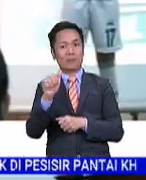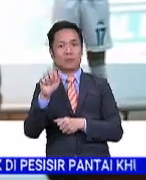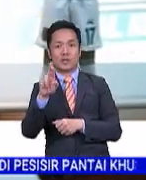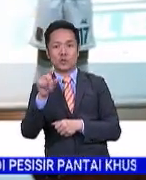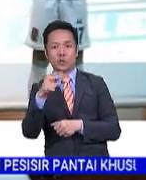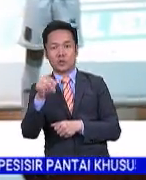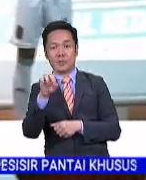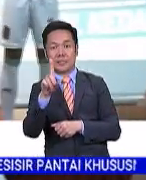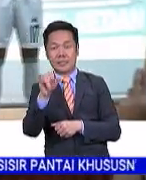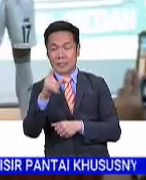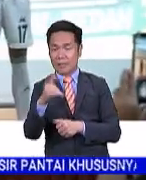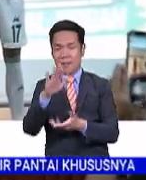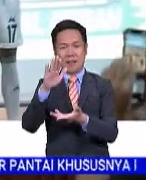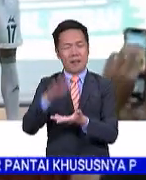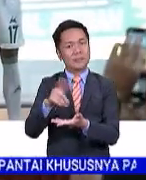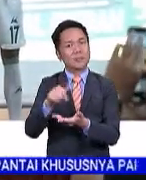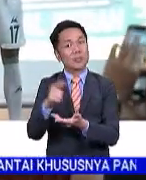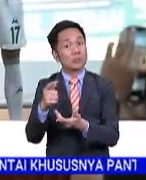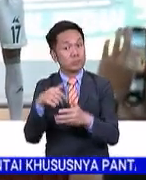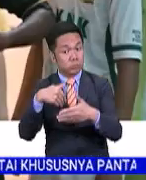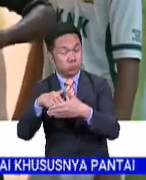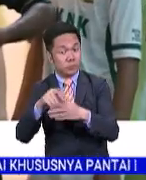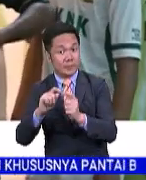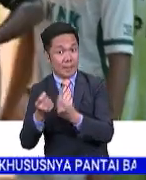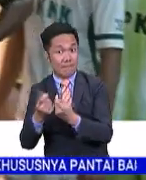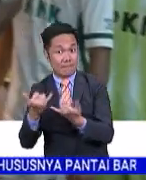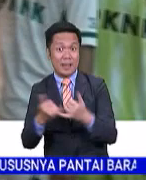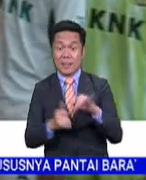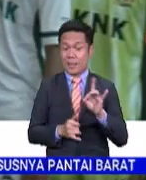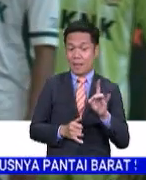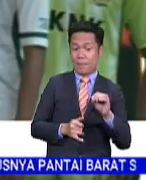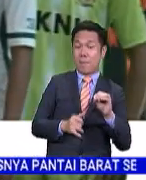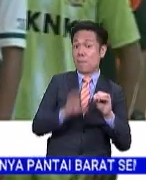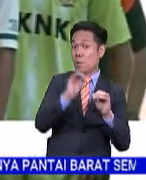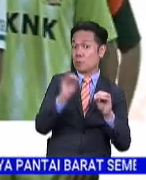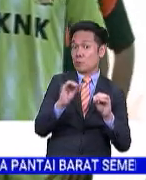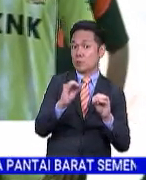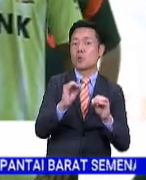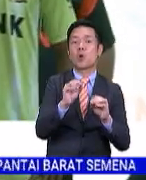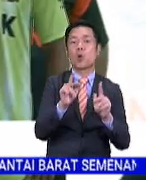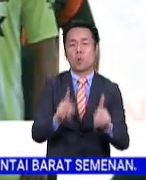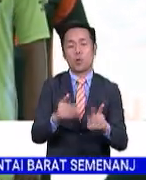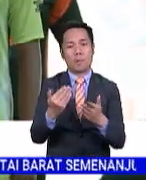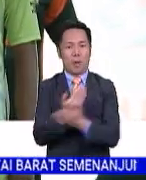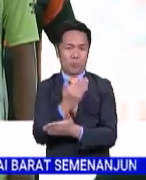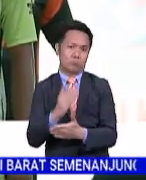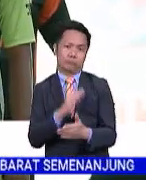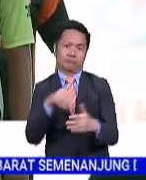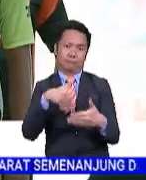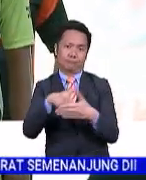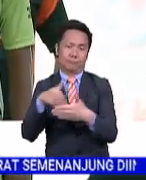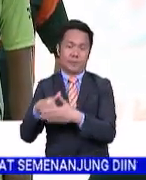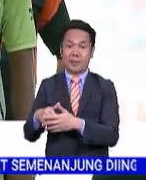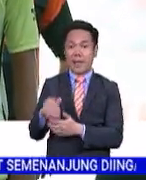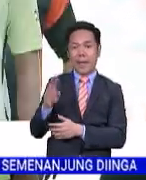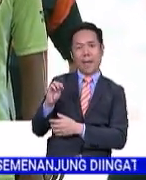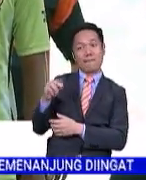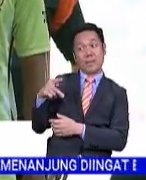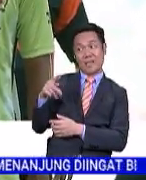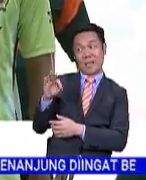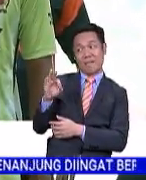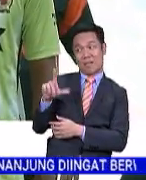20% pemain pada musim lepas, manakala 80% pemain adalah muka baharu. Sebelum ini, kejohanan MPFL terpaksa